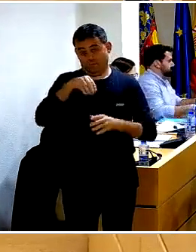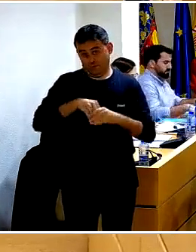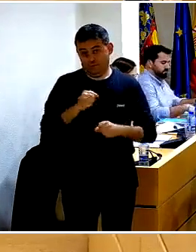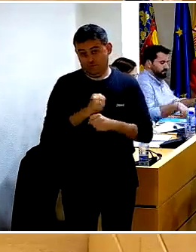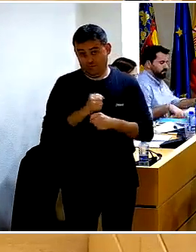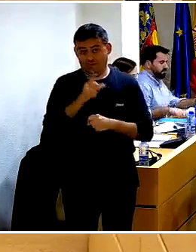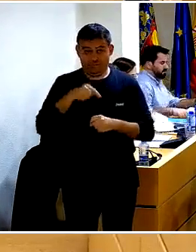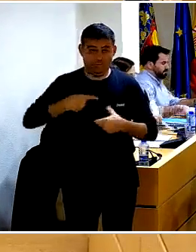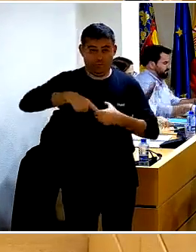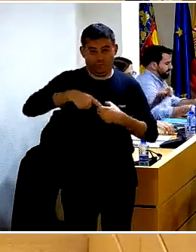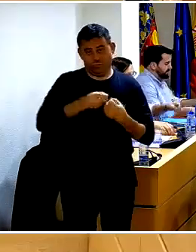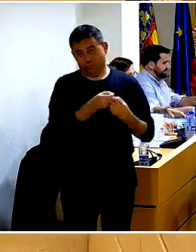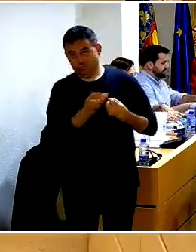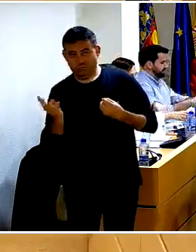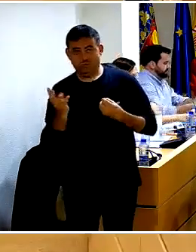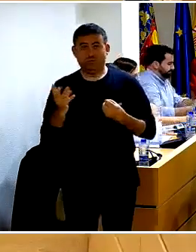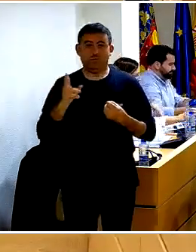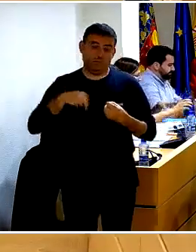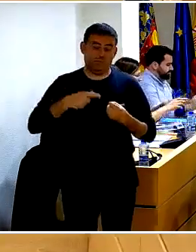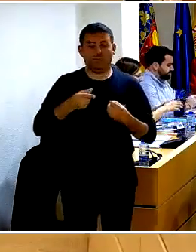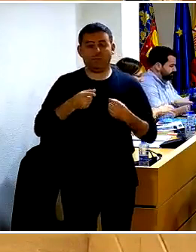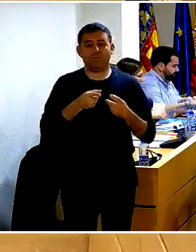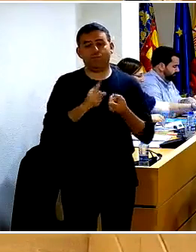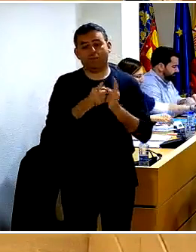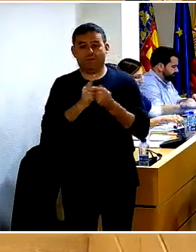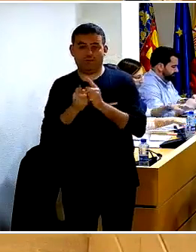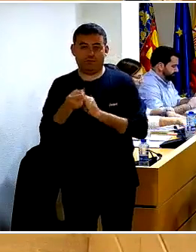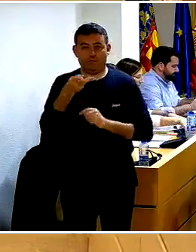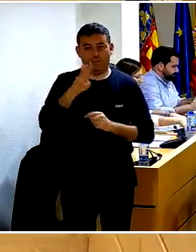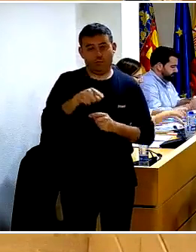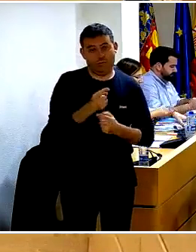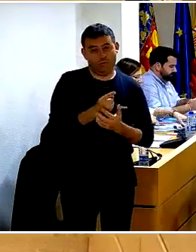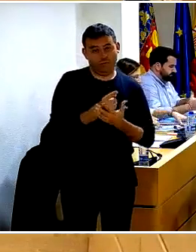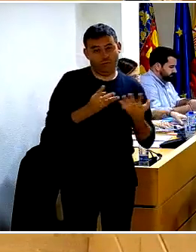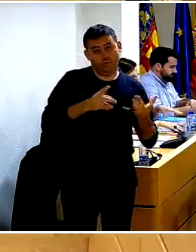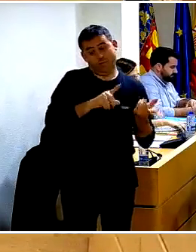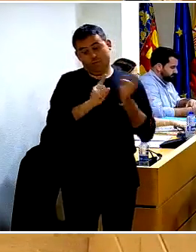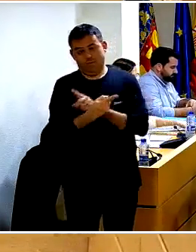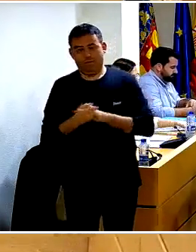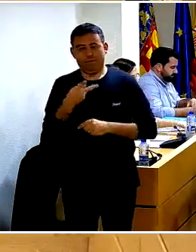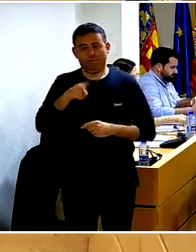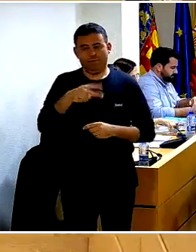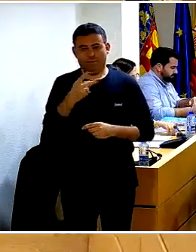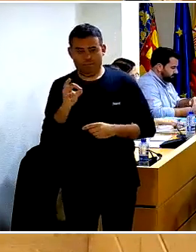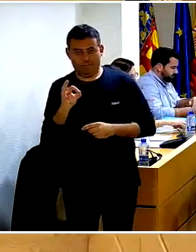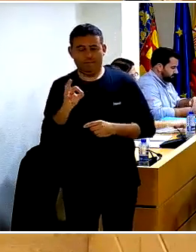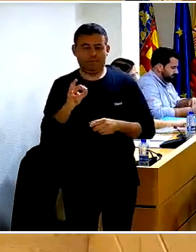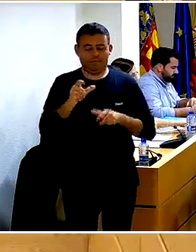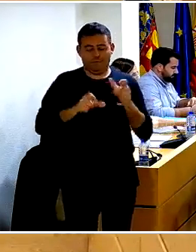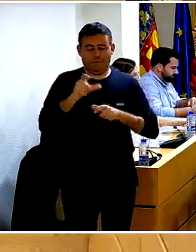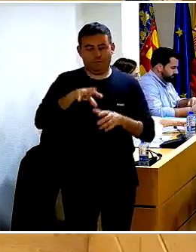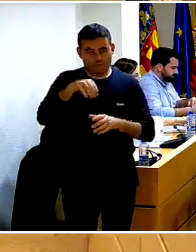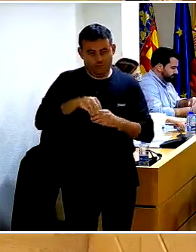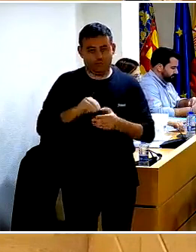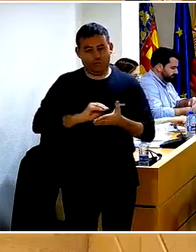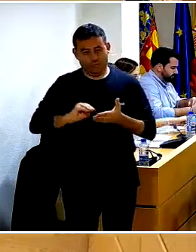l'exercici 2020 en les modificacions respecte a la plantilla aprovada en 2018 indicades en l'informe de personal i secretaria de data 2 de